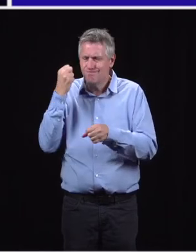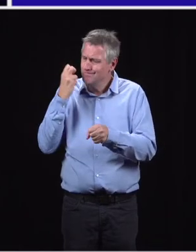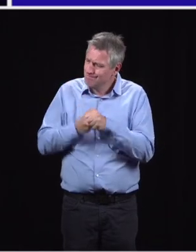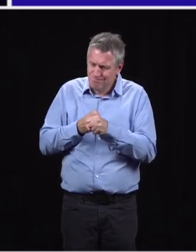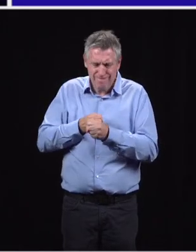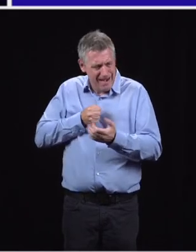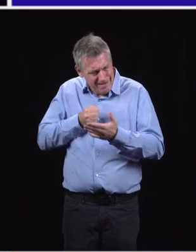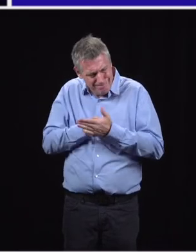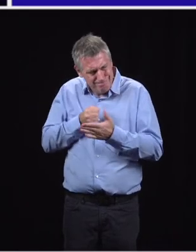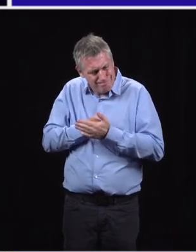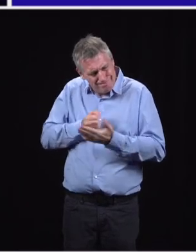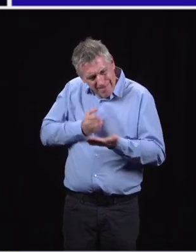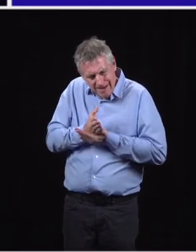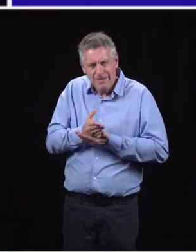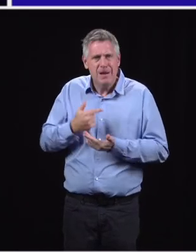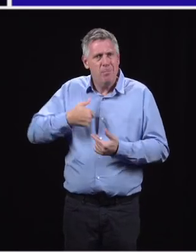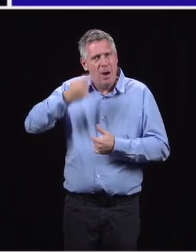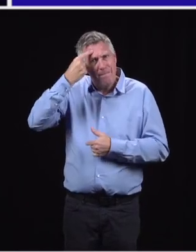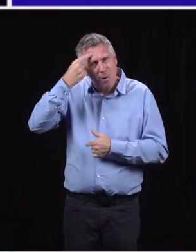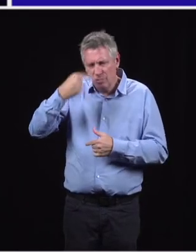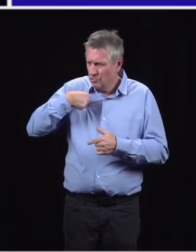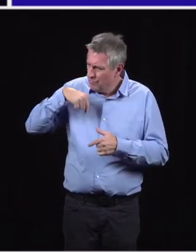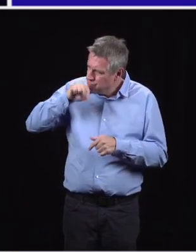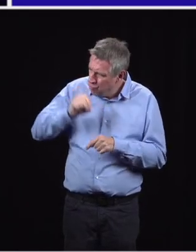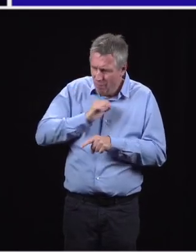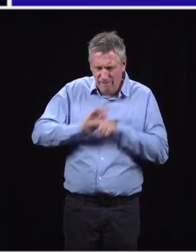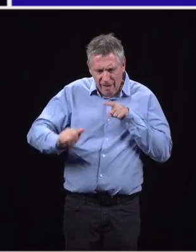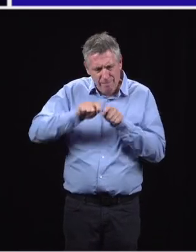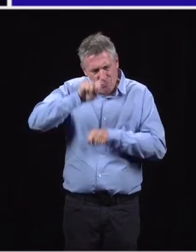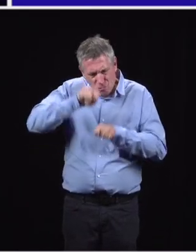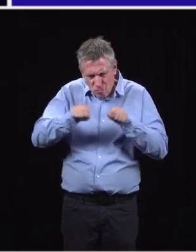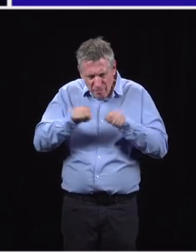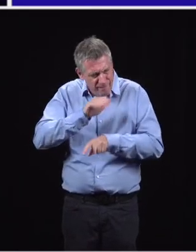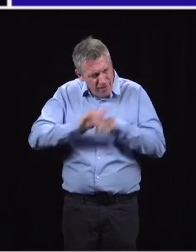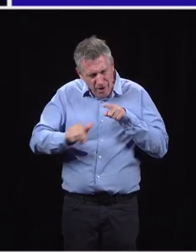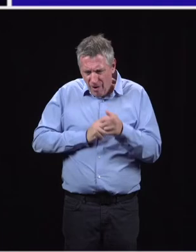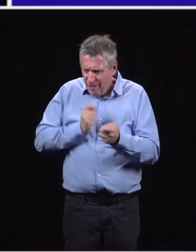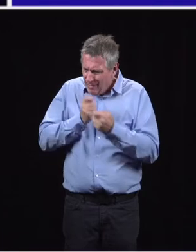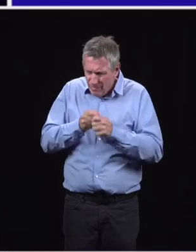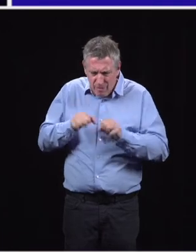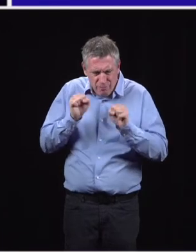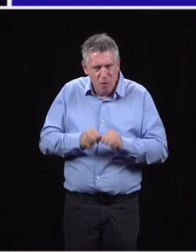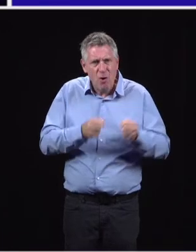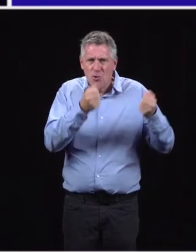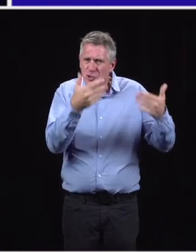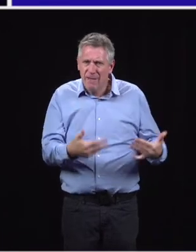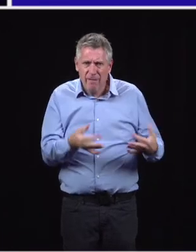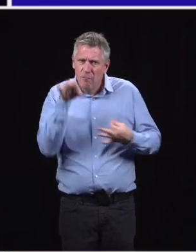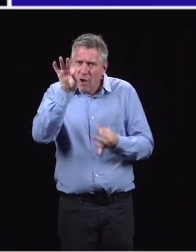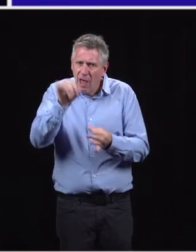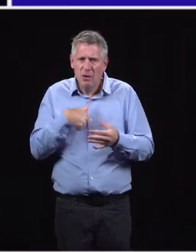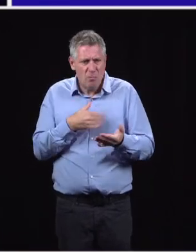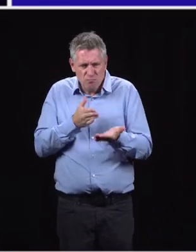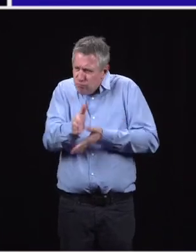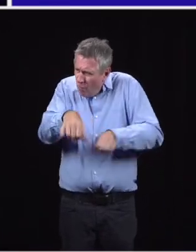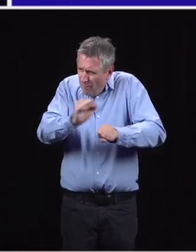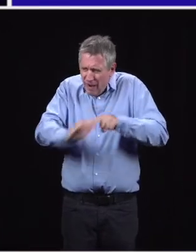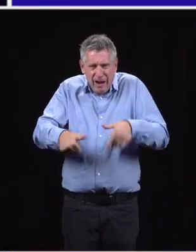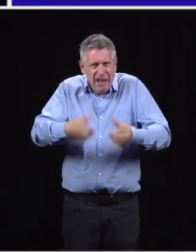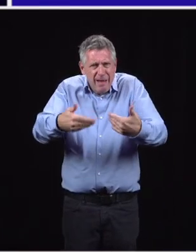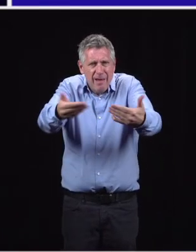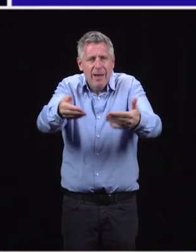devoir dire bah si en fait ce que je pense ça peut se mesurer je suis sûr et puis quand on a des chiffres de pouvoir dire bah si ça fait du sens et allons-y